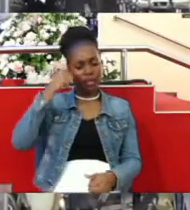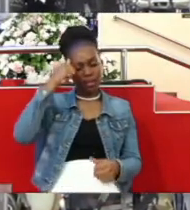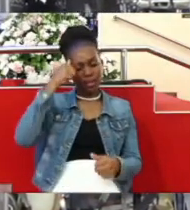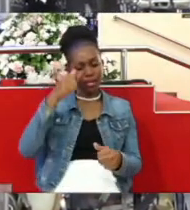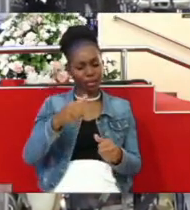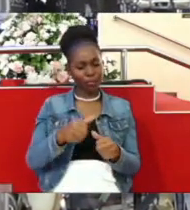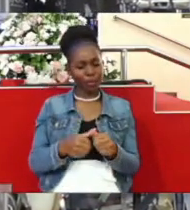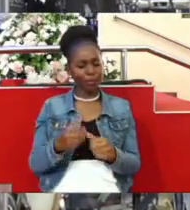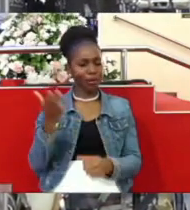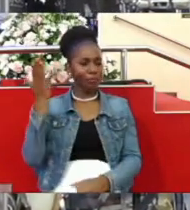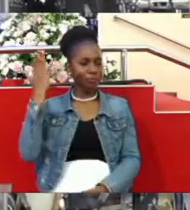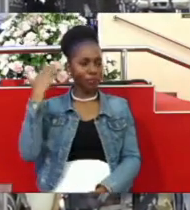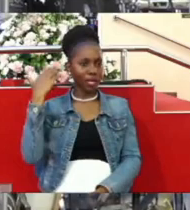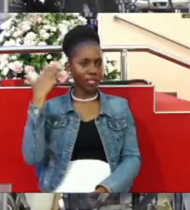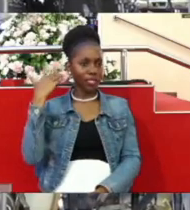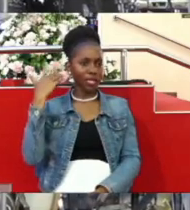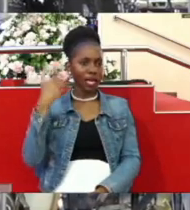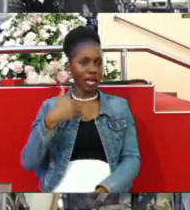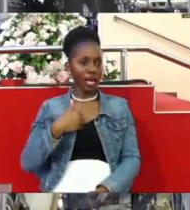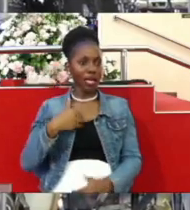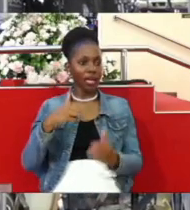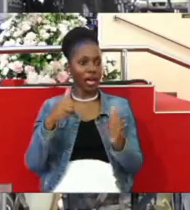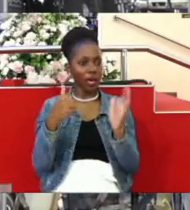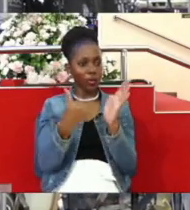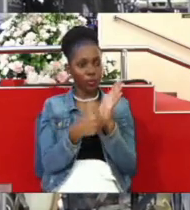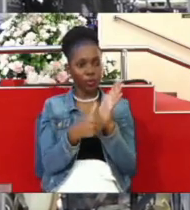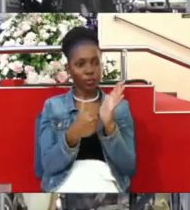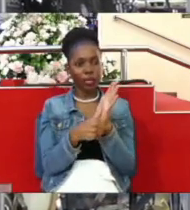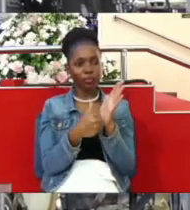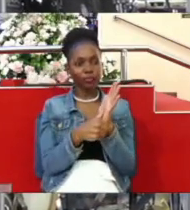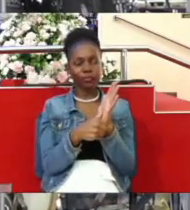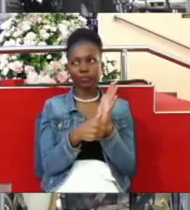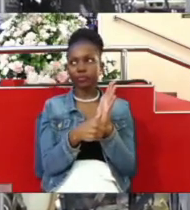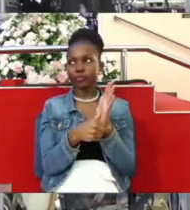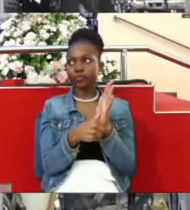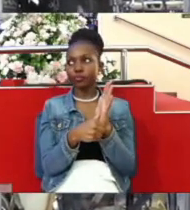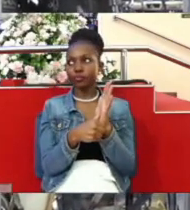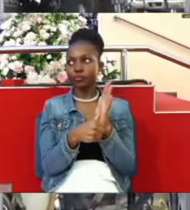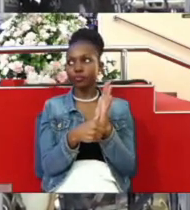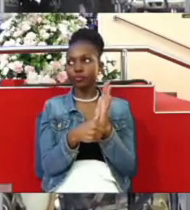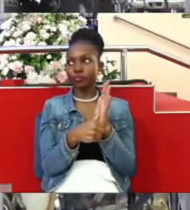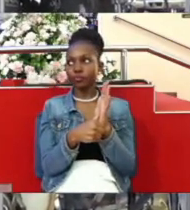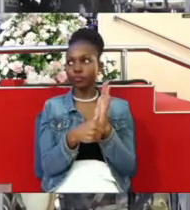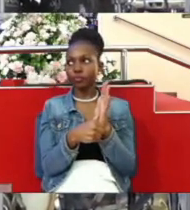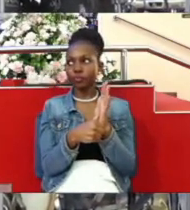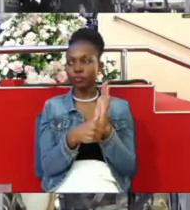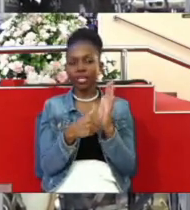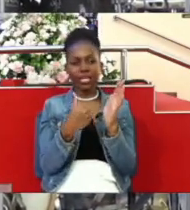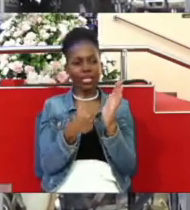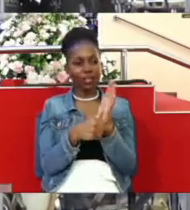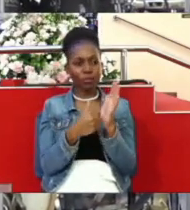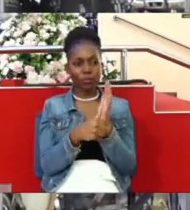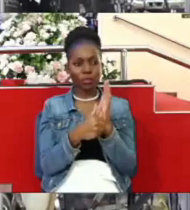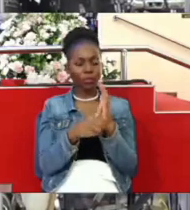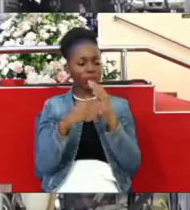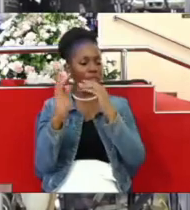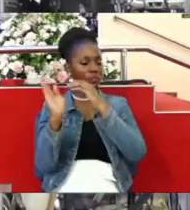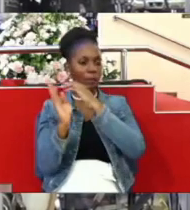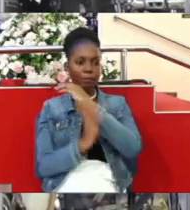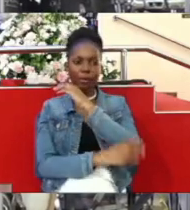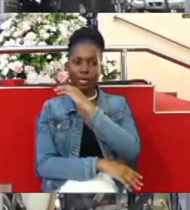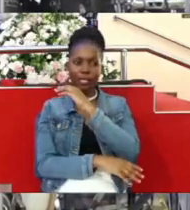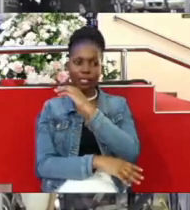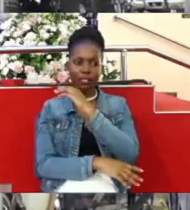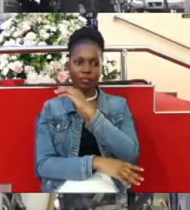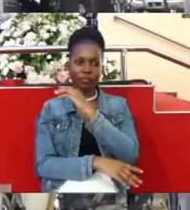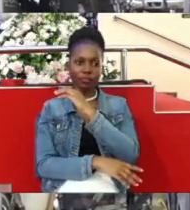an Ezek. Nakumbuka wakati miaka iliyopita nilikuwa na Ezek. And that Ezek well was not good. Na kile kisima cha Ezek hakikuwa kizuri. This